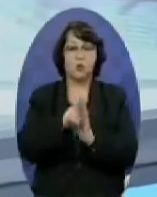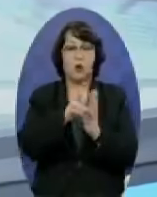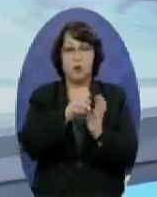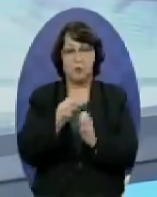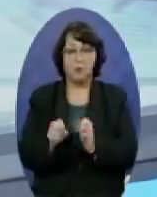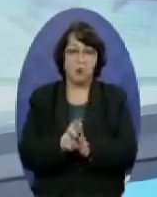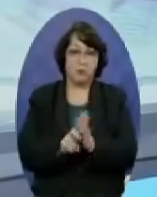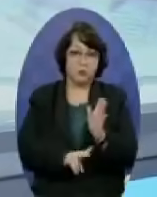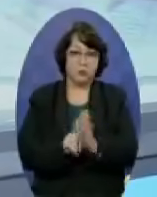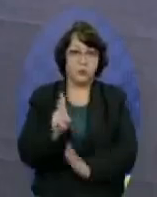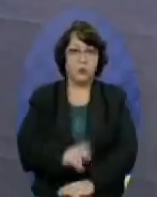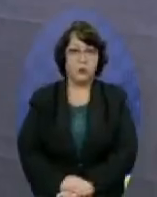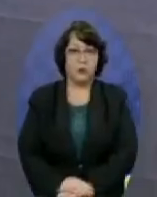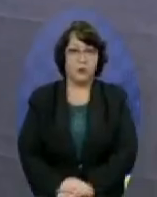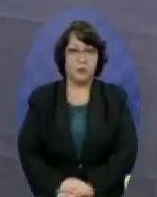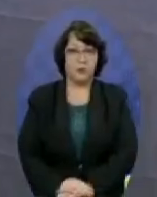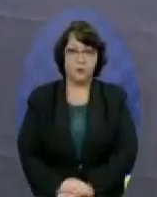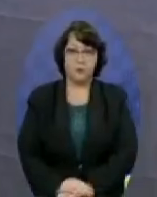сурвалжлаа.